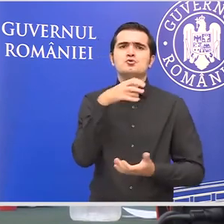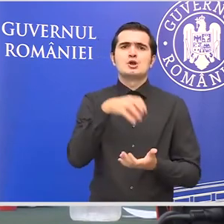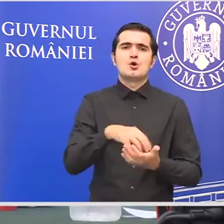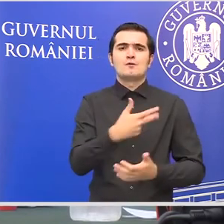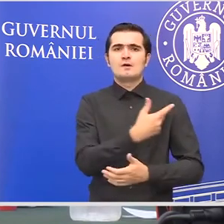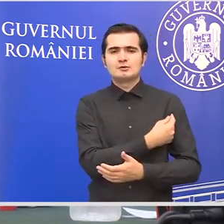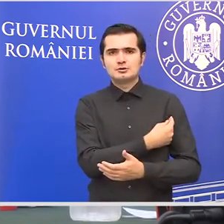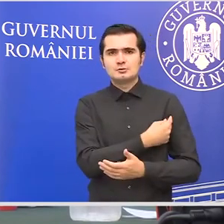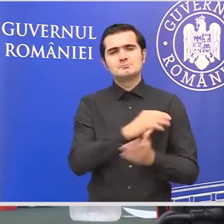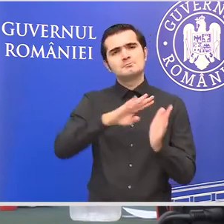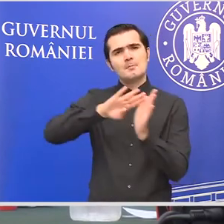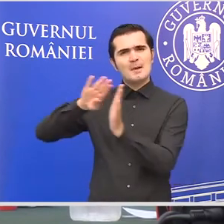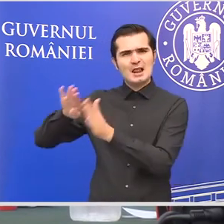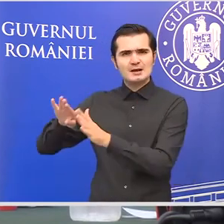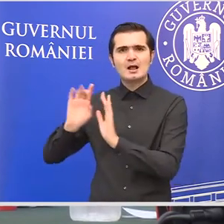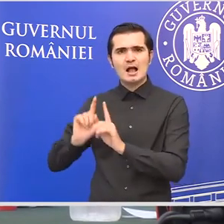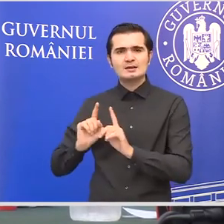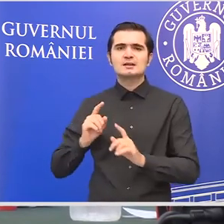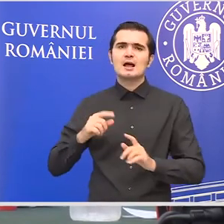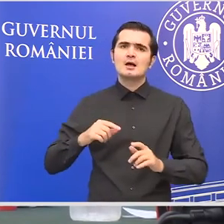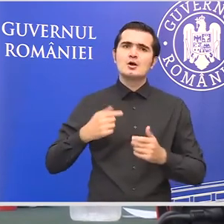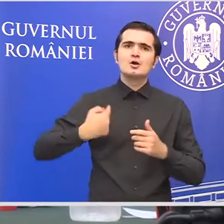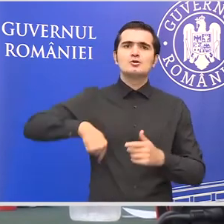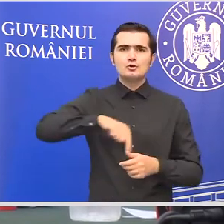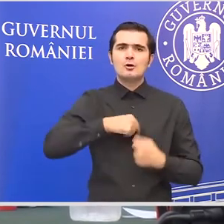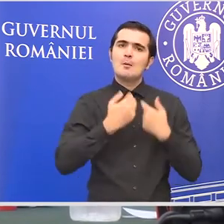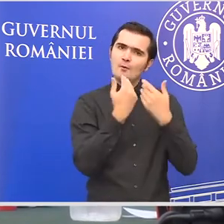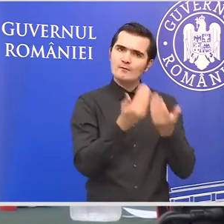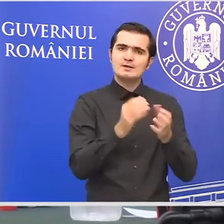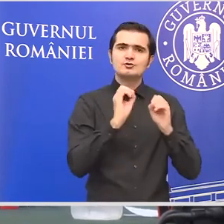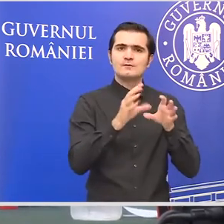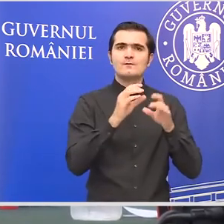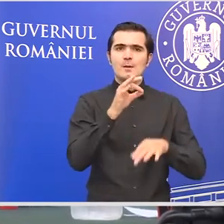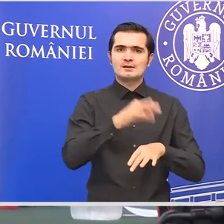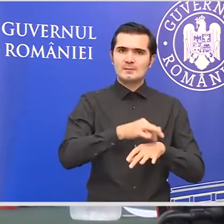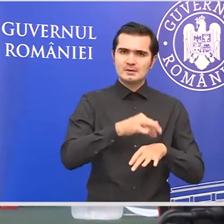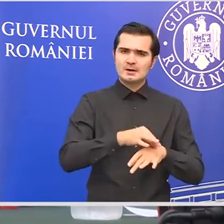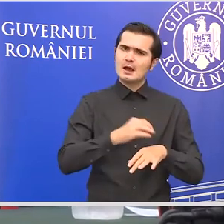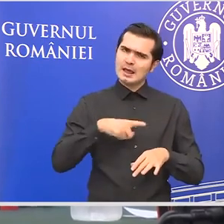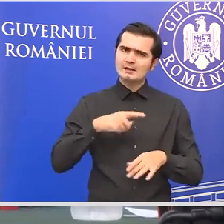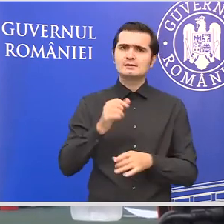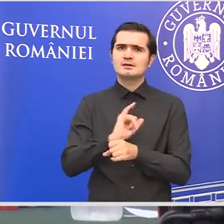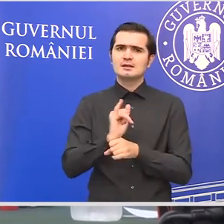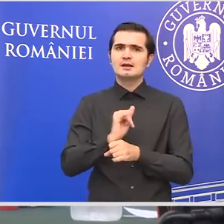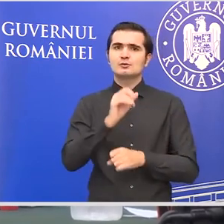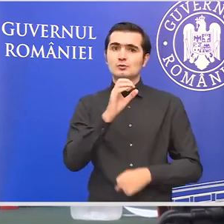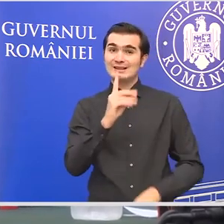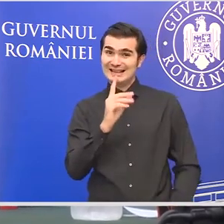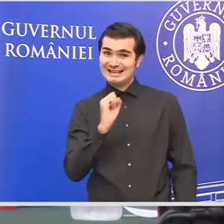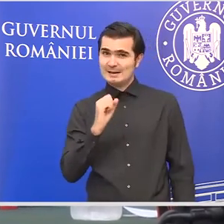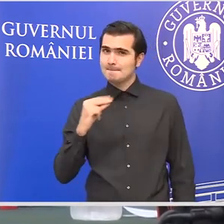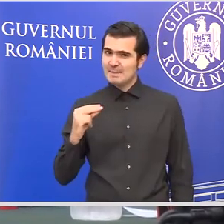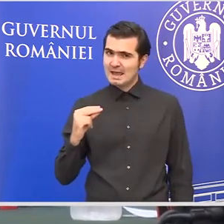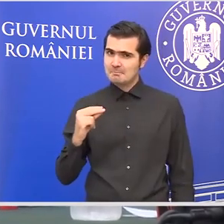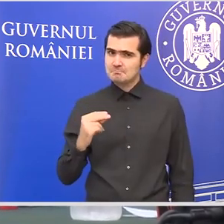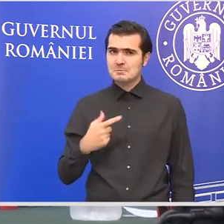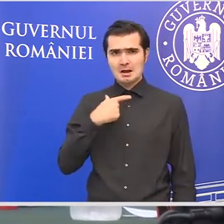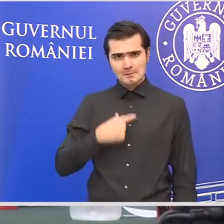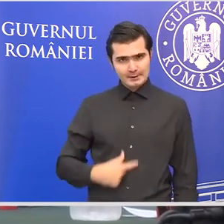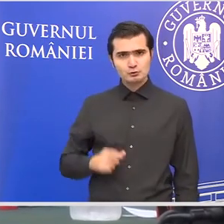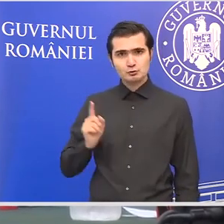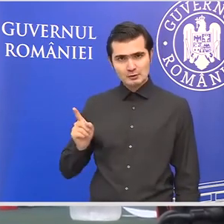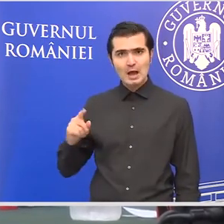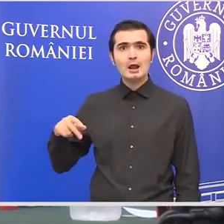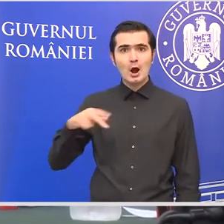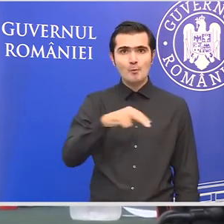vaccinarea, erau furnizate și informațiile medicale. Sunt directori de la DSP care s-au dus personal în